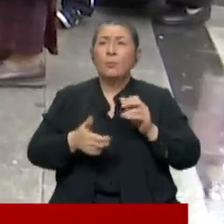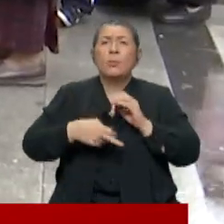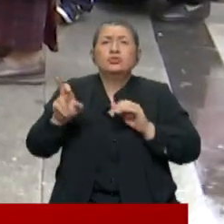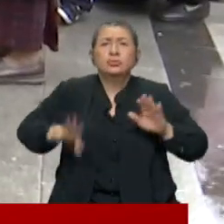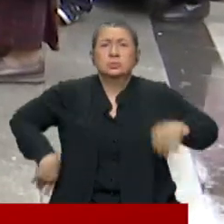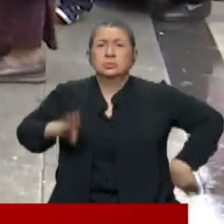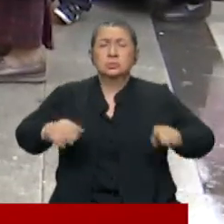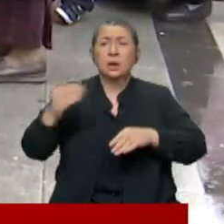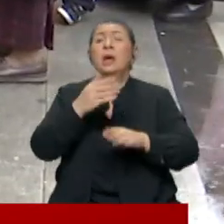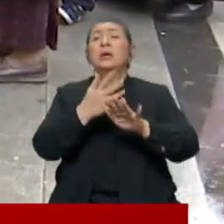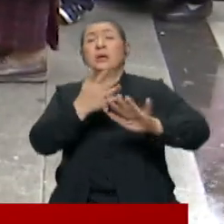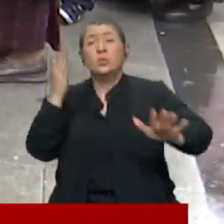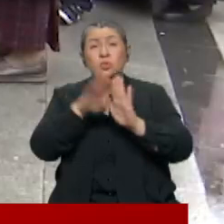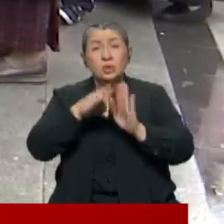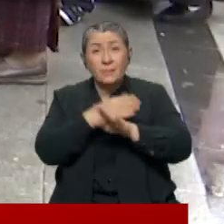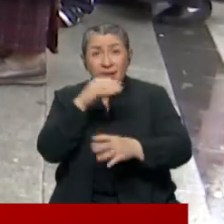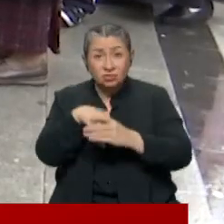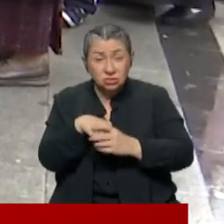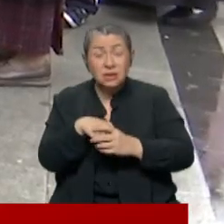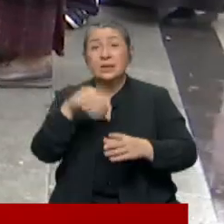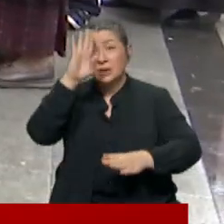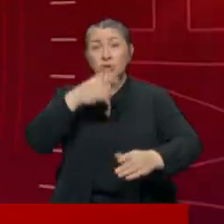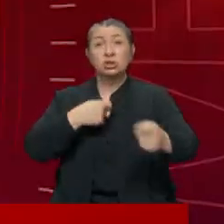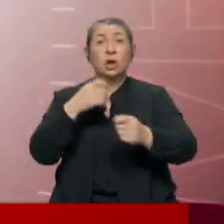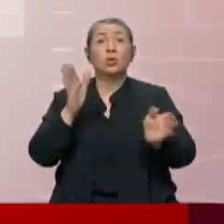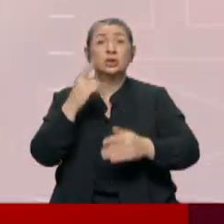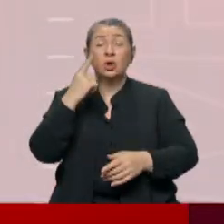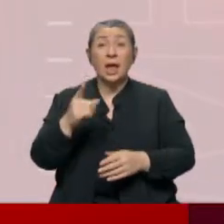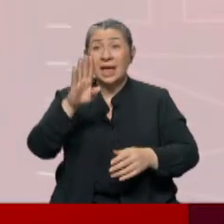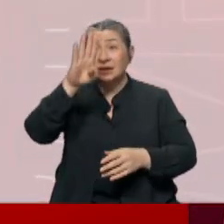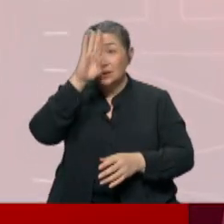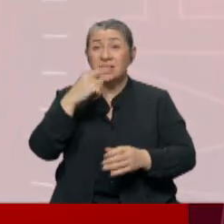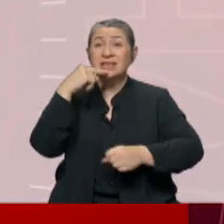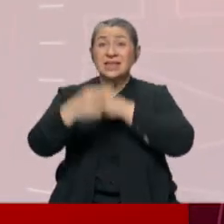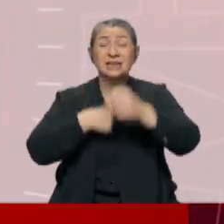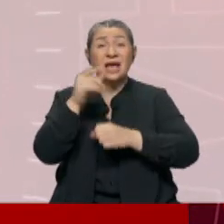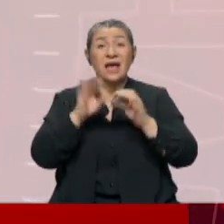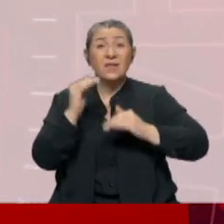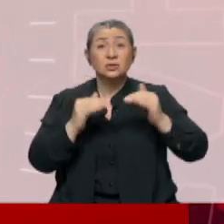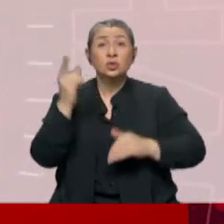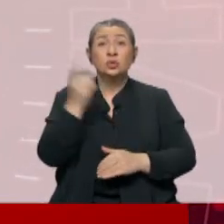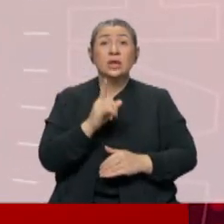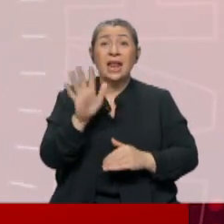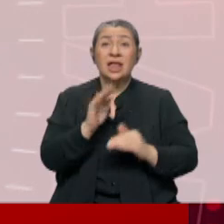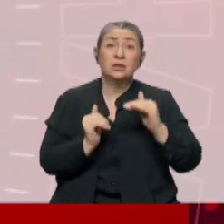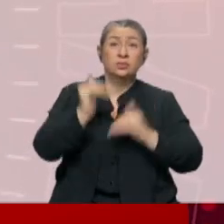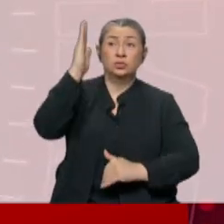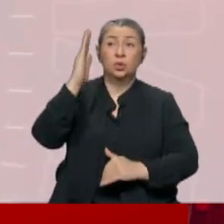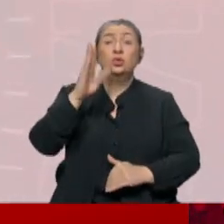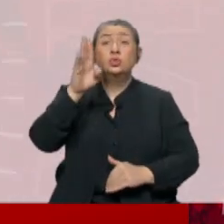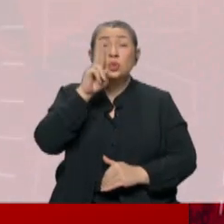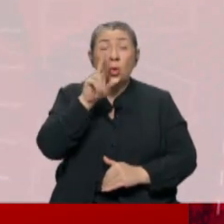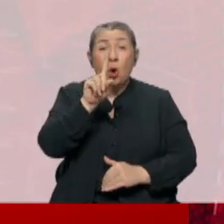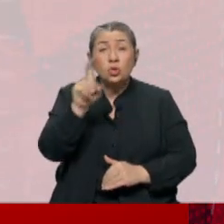için uzun kuyruklarda bekliyor. İstanbul Ticaret Odası'na göre de İstanbul'da yıllık enflasyon %50'yi aştı.